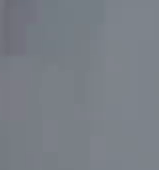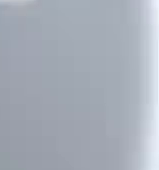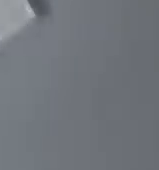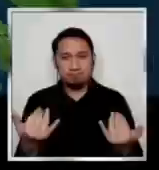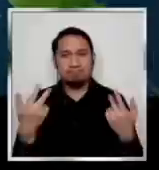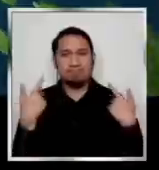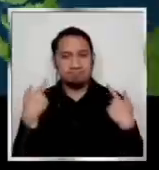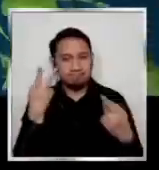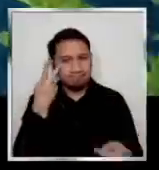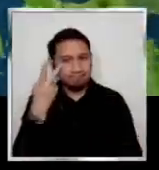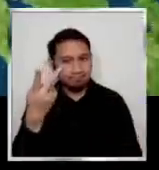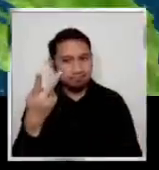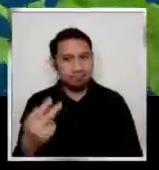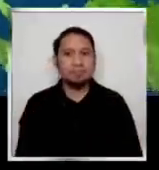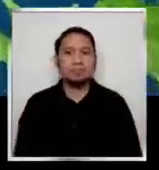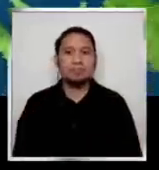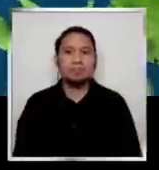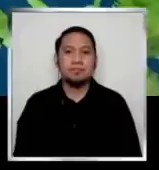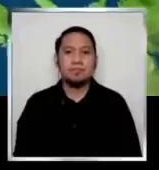Moro.